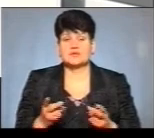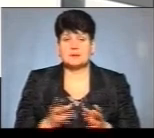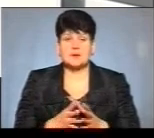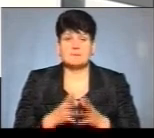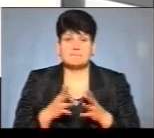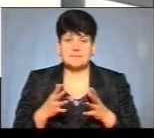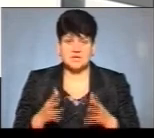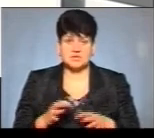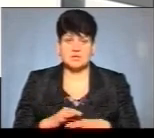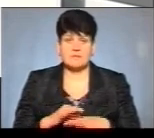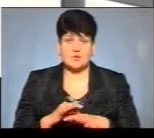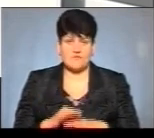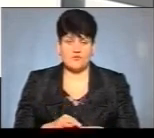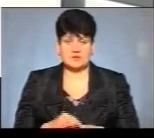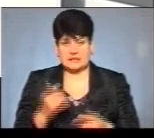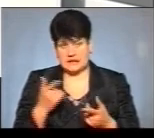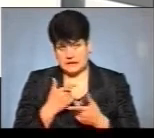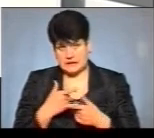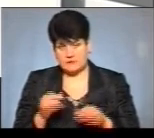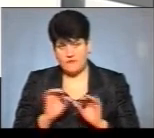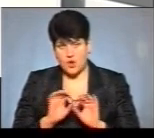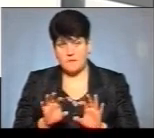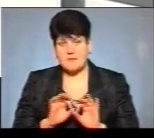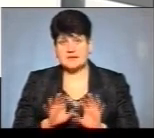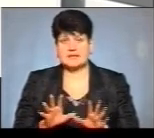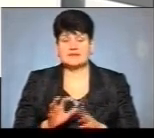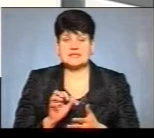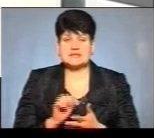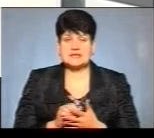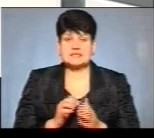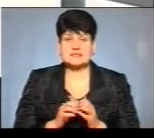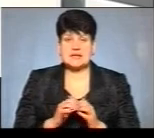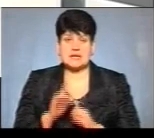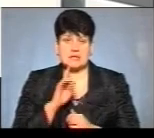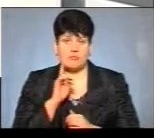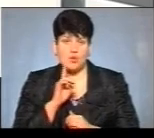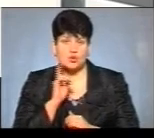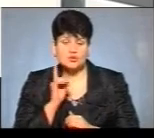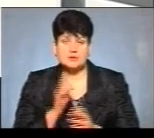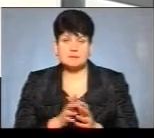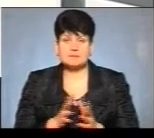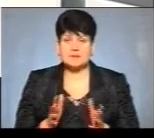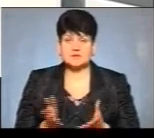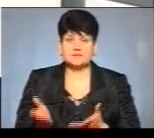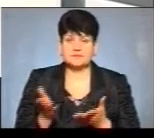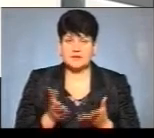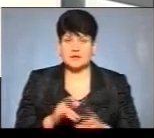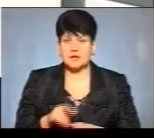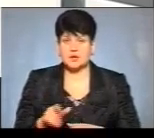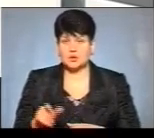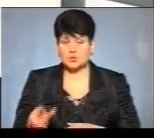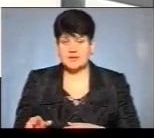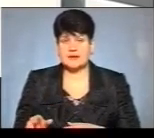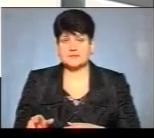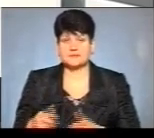більше проводити інформативних таких занять серед молоді, більше закликати людей все-таки